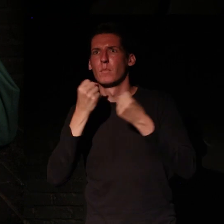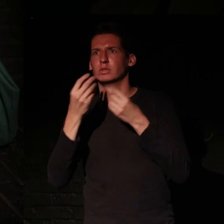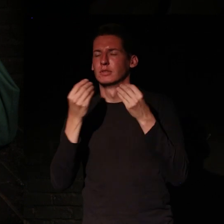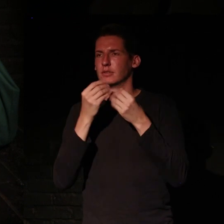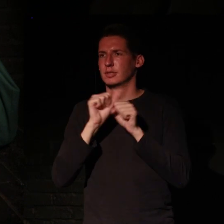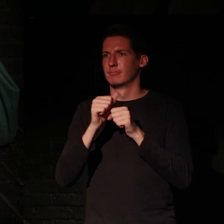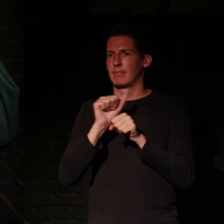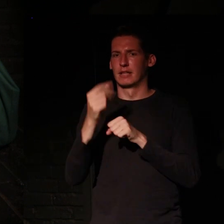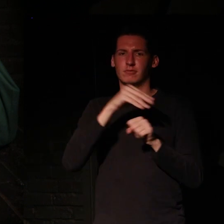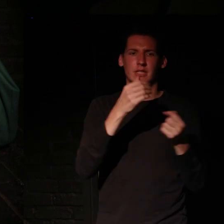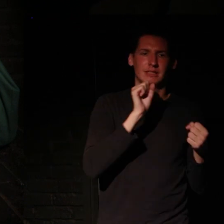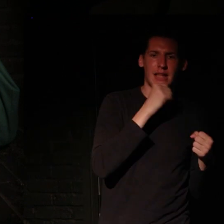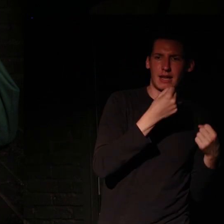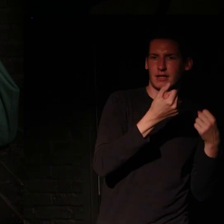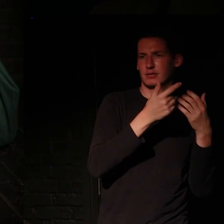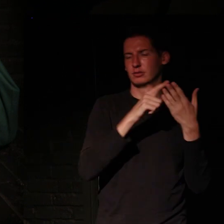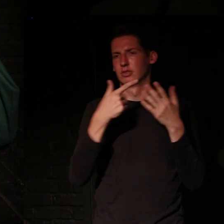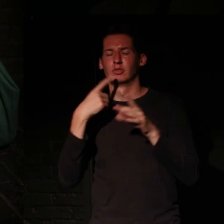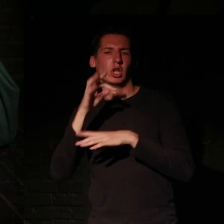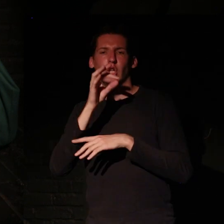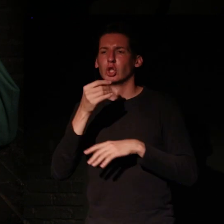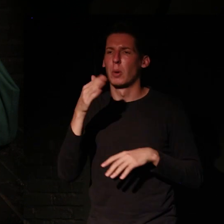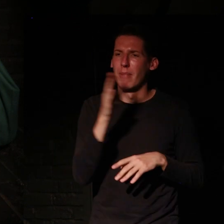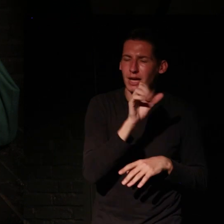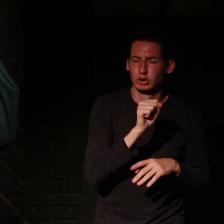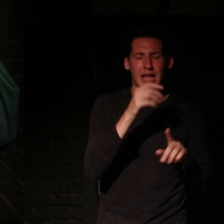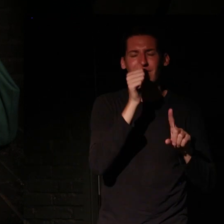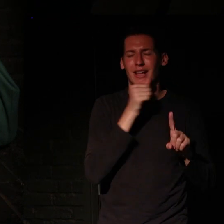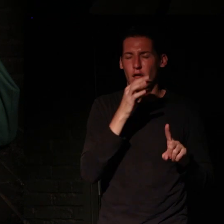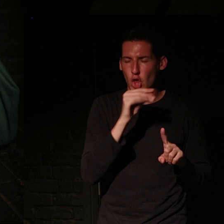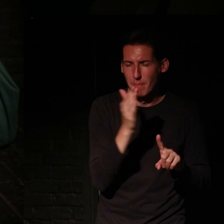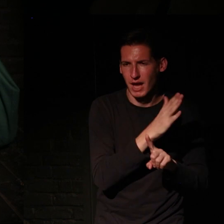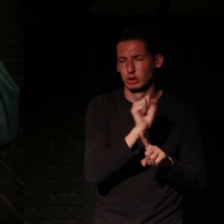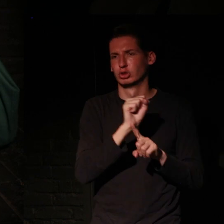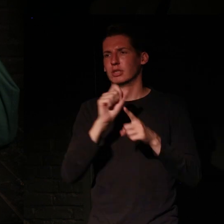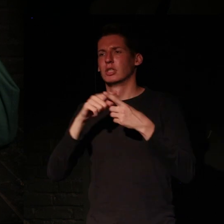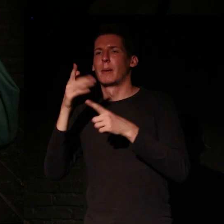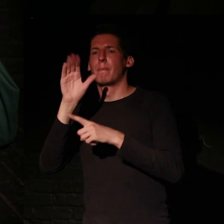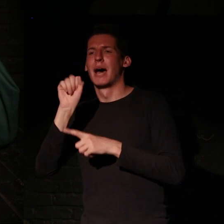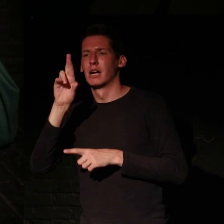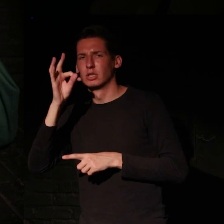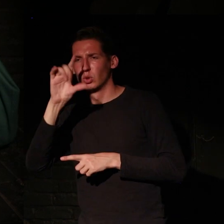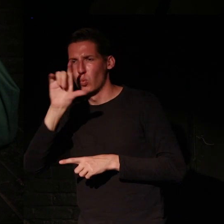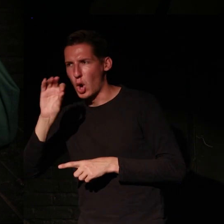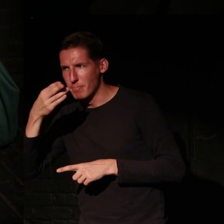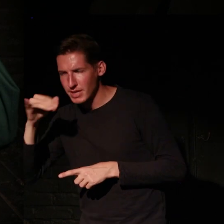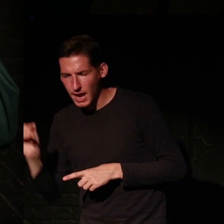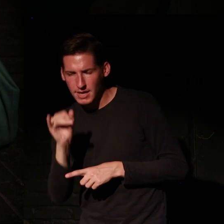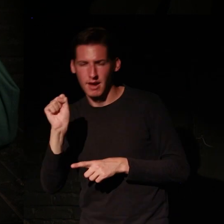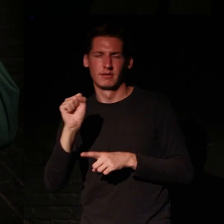Mamy Ewangelię Filipa, mamy Ewangelię Tomasza, mamy Ewangelię Bartłomieja, trochę